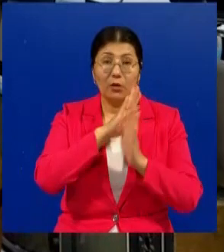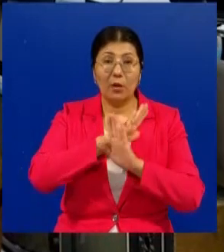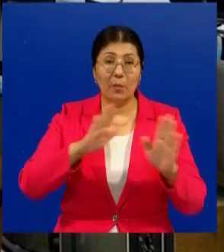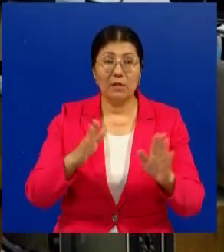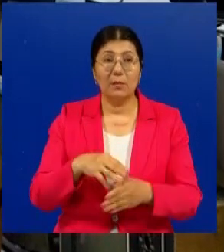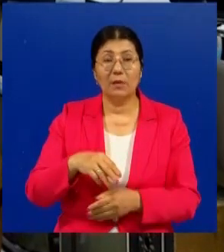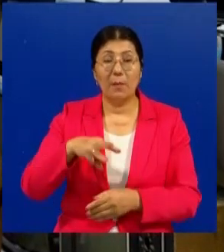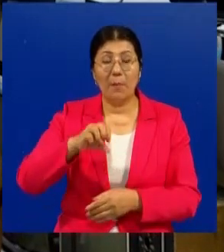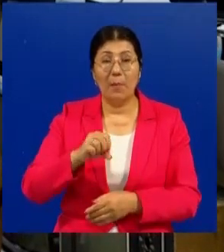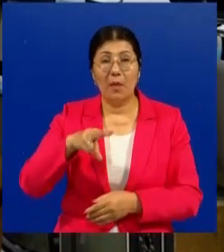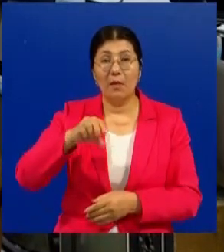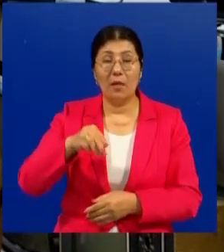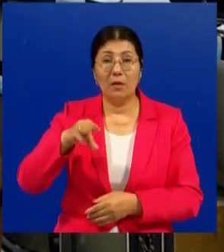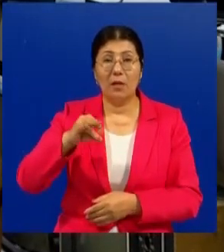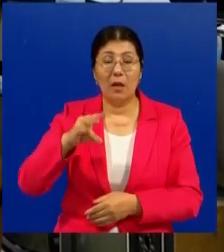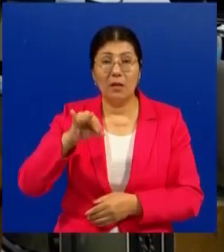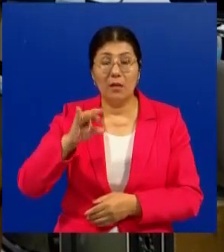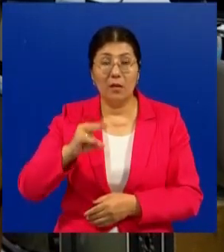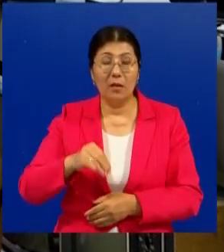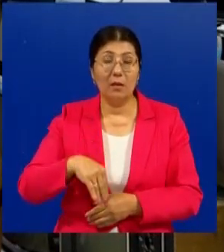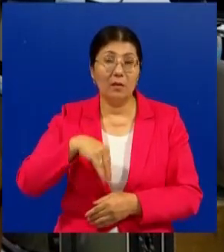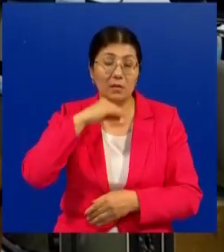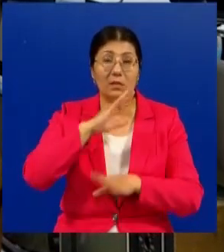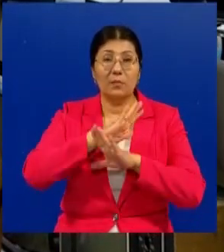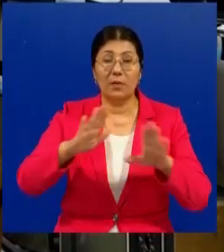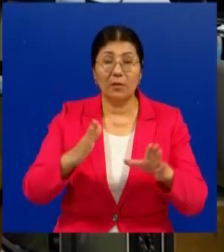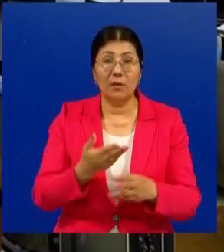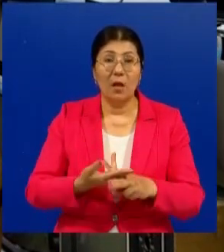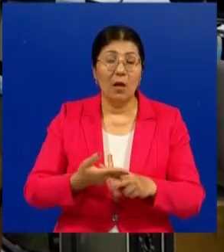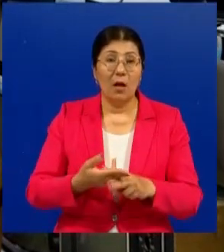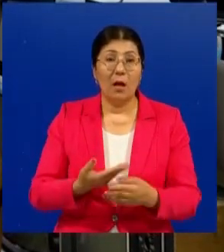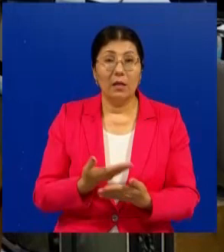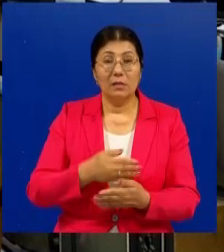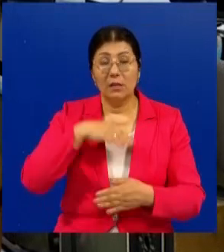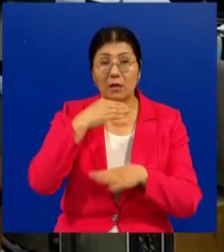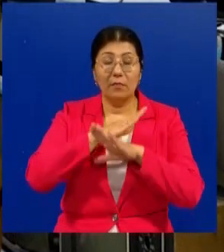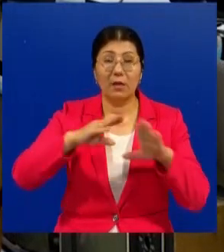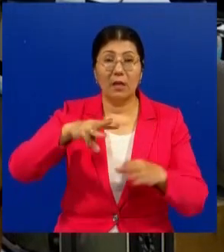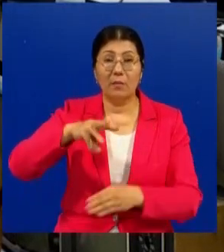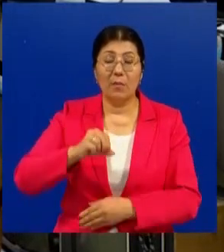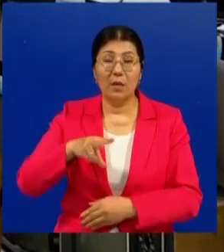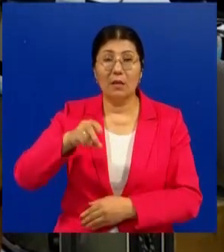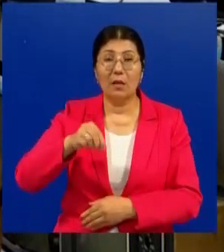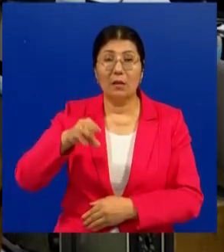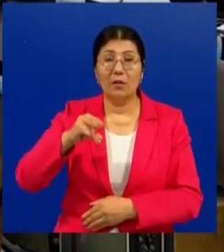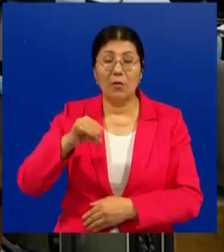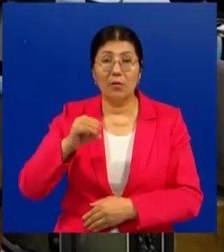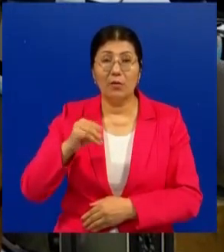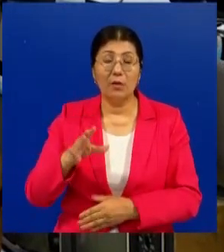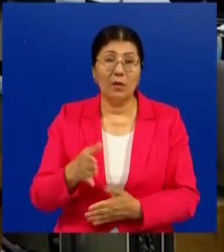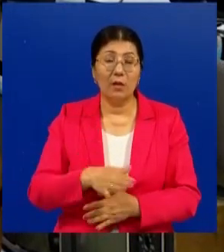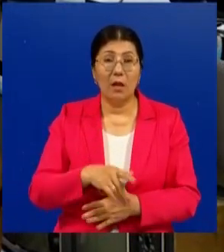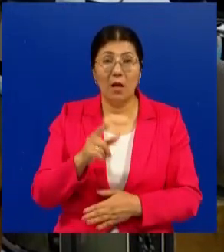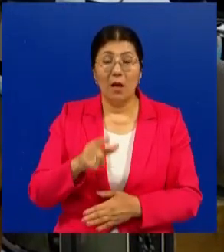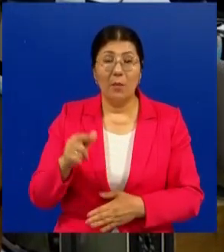де мелатонин жетіспесе, баланың мына жаңа күйзеліске деген бейімі, күйзеліске көп